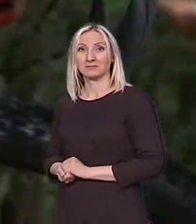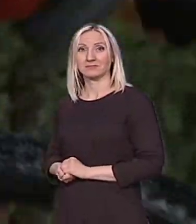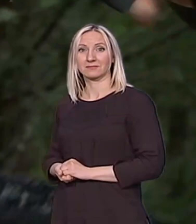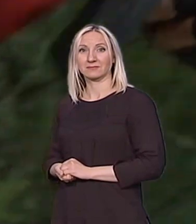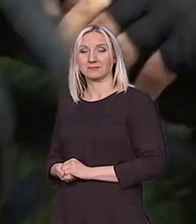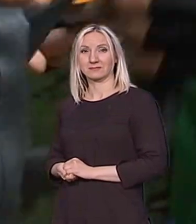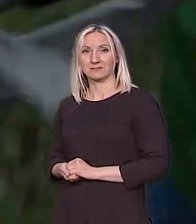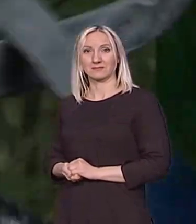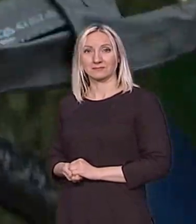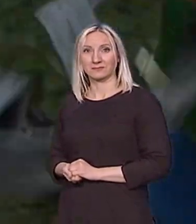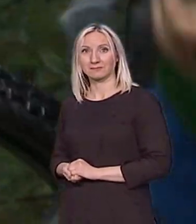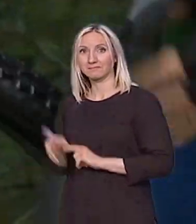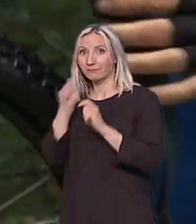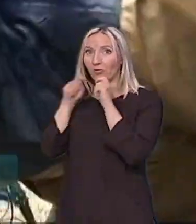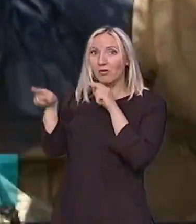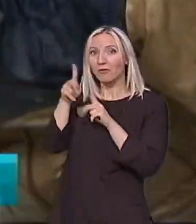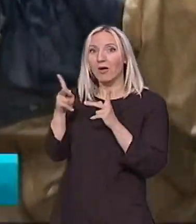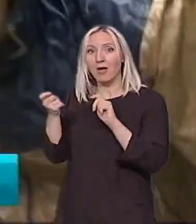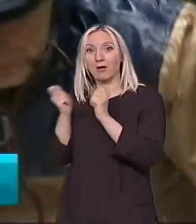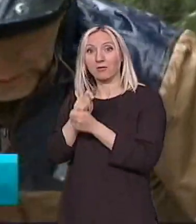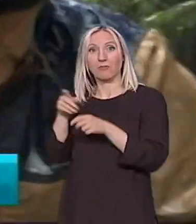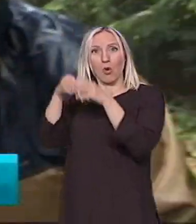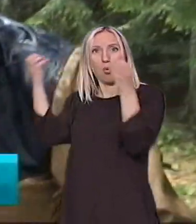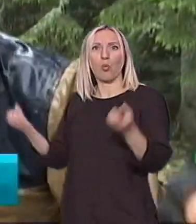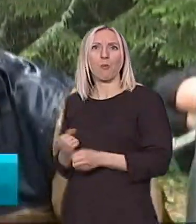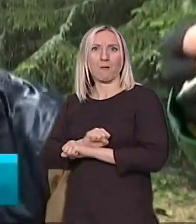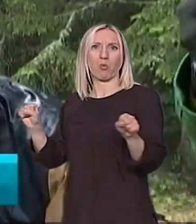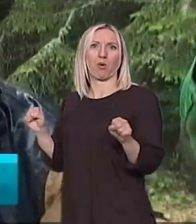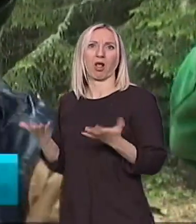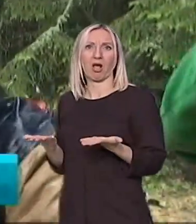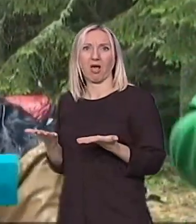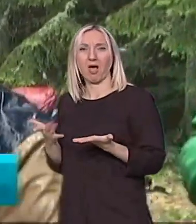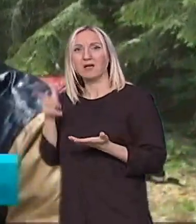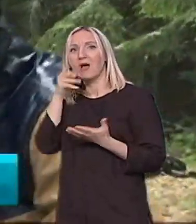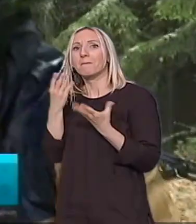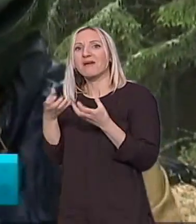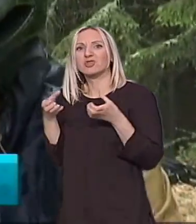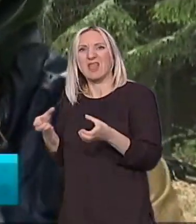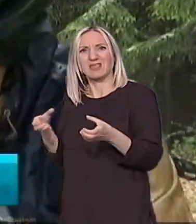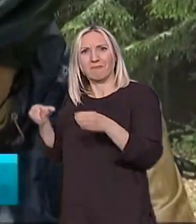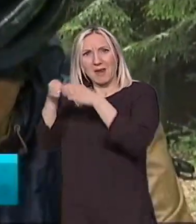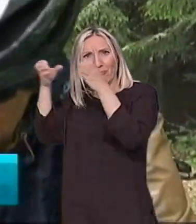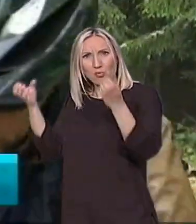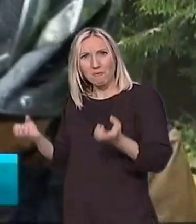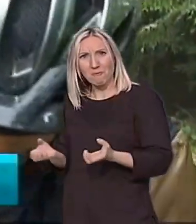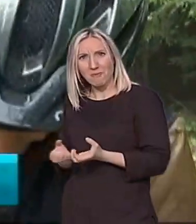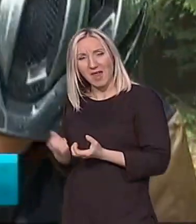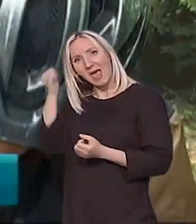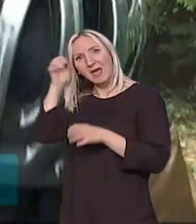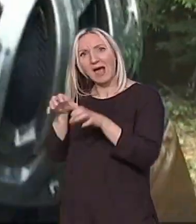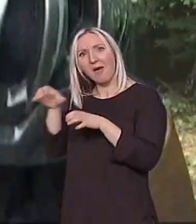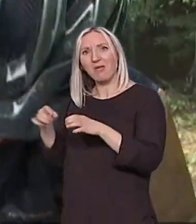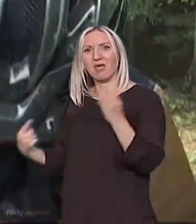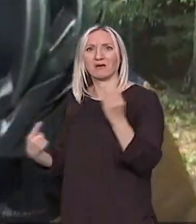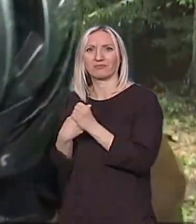Ovo je asistent. Guma otišla. Izgleda je bila prepumpana, pa na ovom kamenjaru